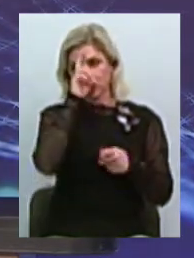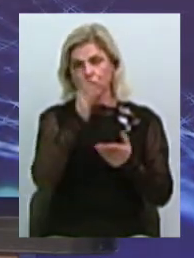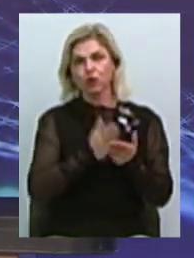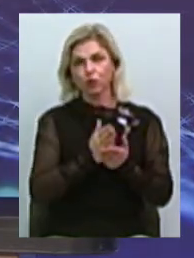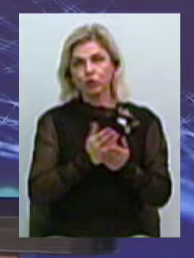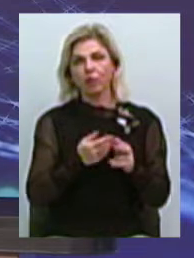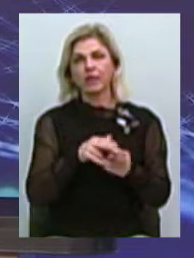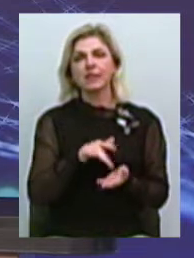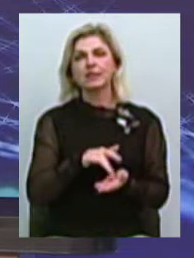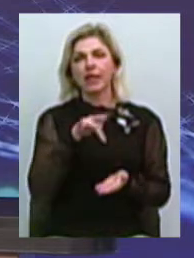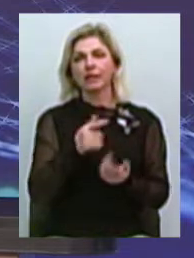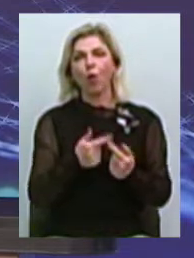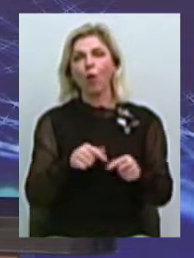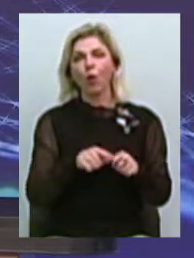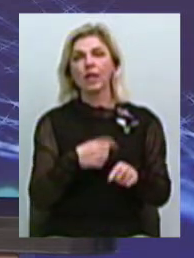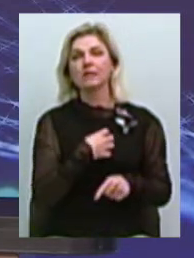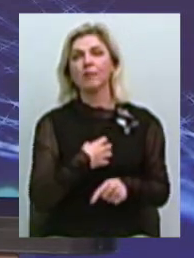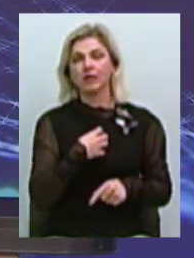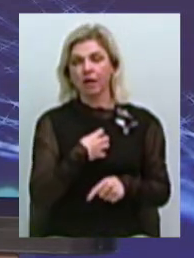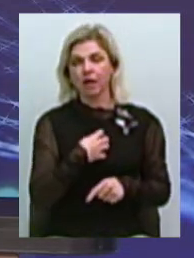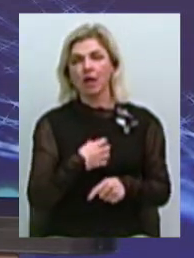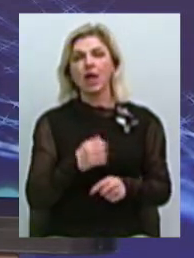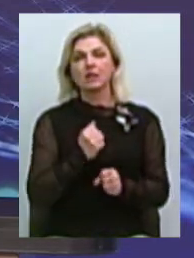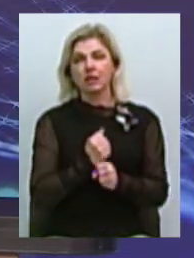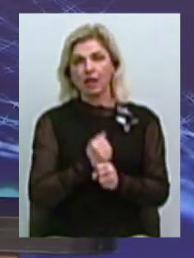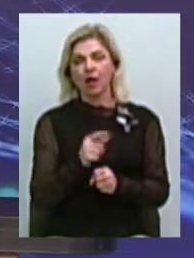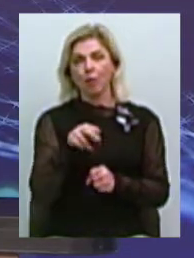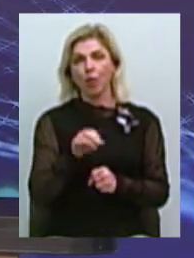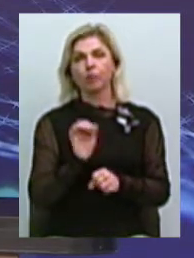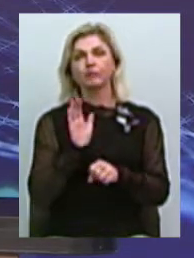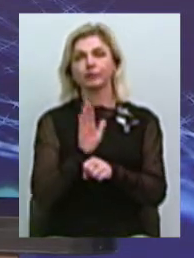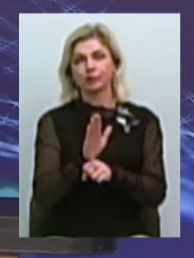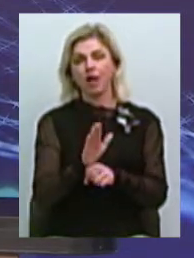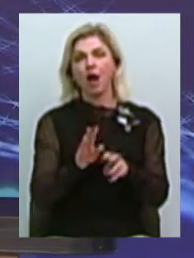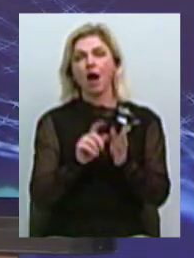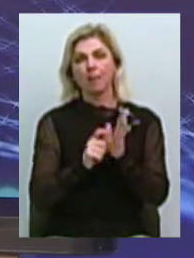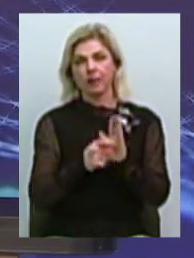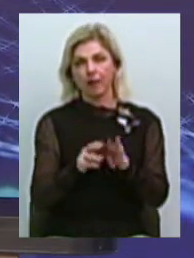орган виконавчої влади, який створений за постановою Кабінету міністрів України.